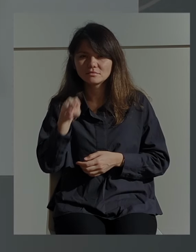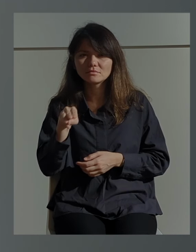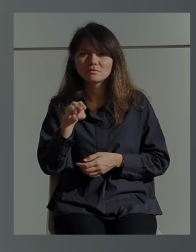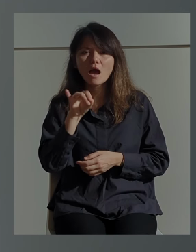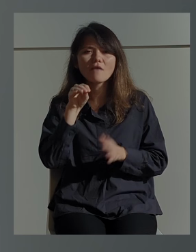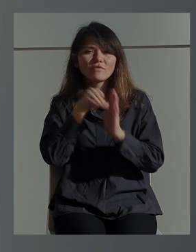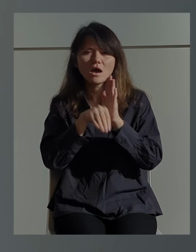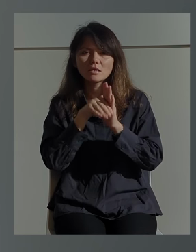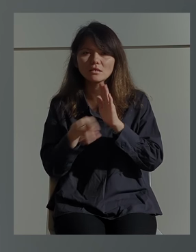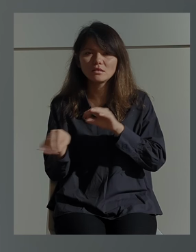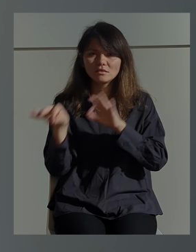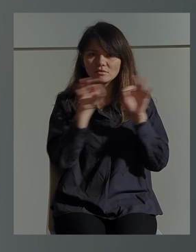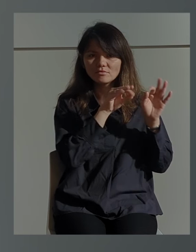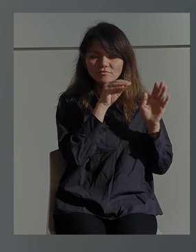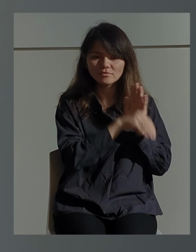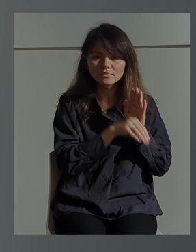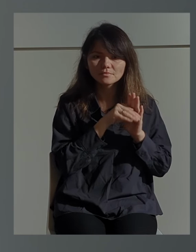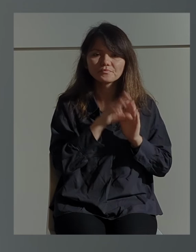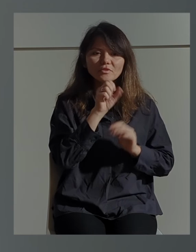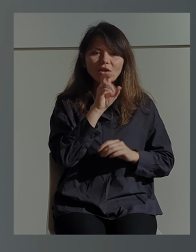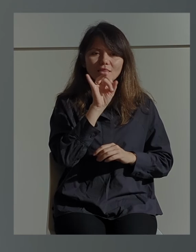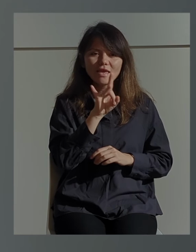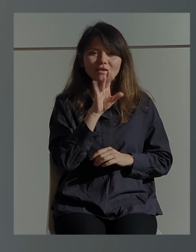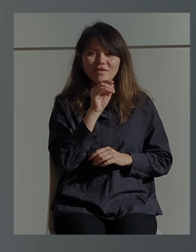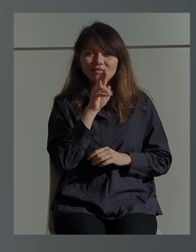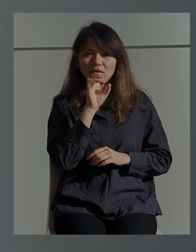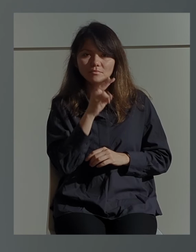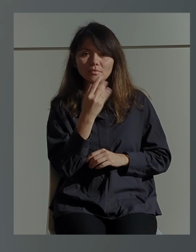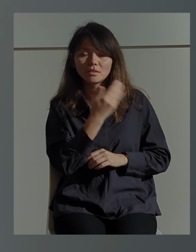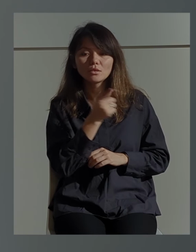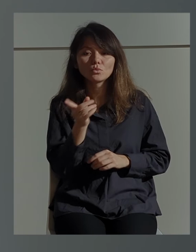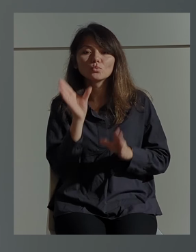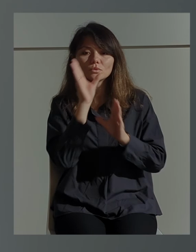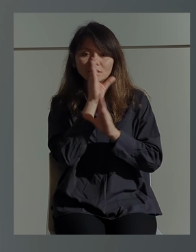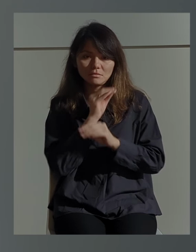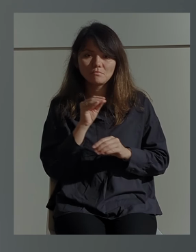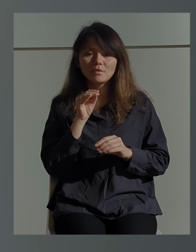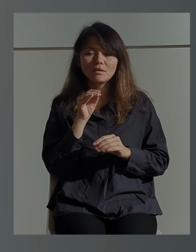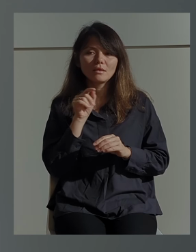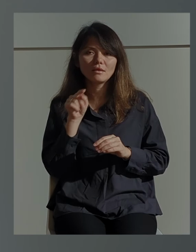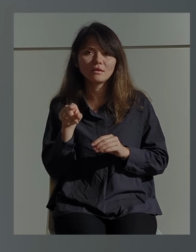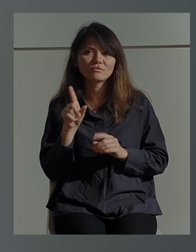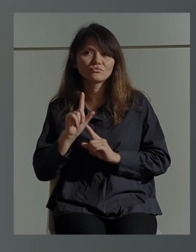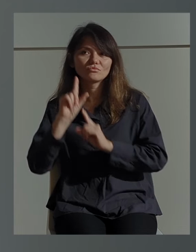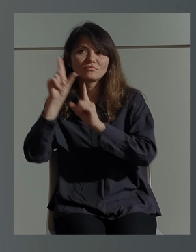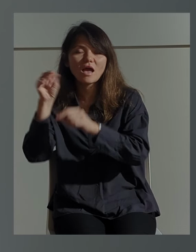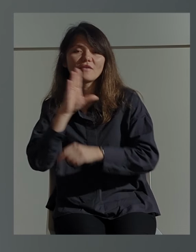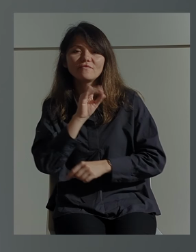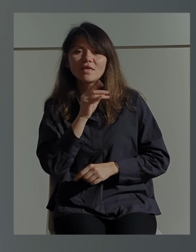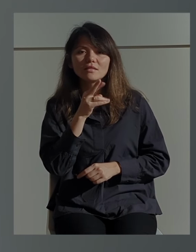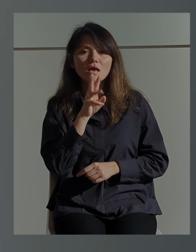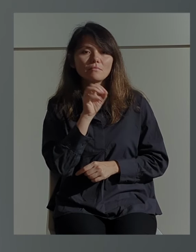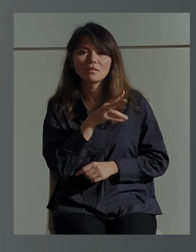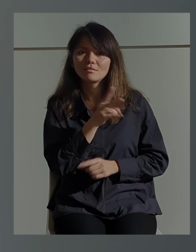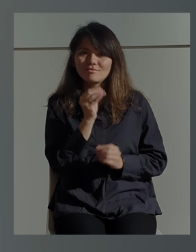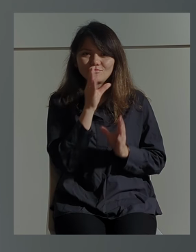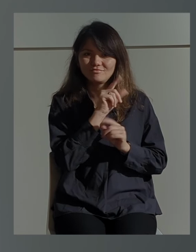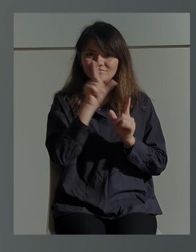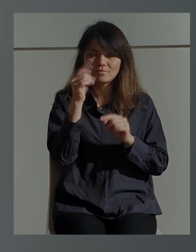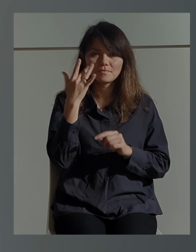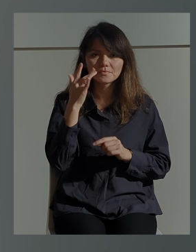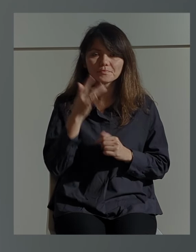а Вольтера беньямина а она соответственно успевает уехать в Америку в отличие от беньямина вот и что